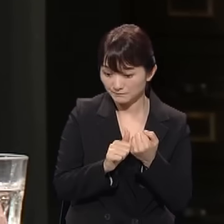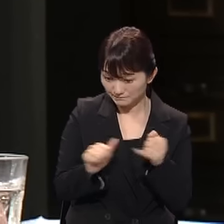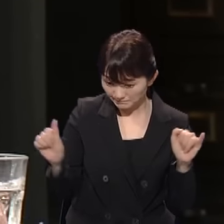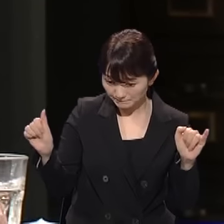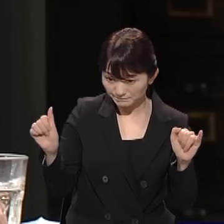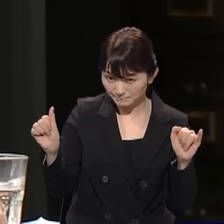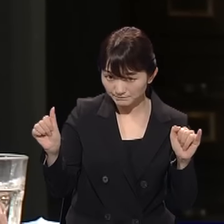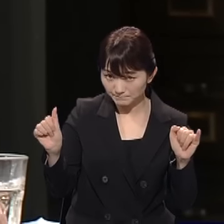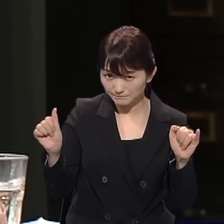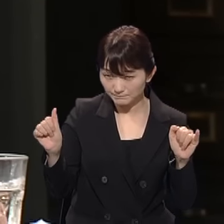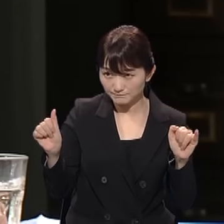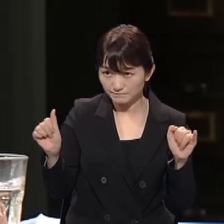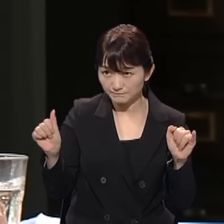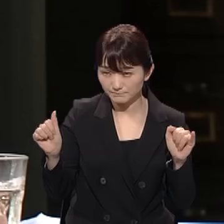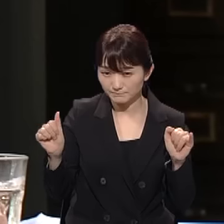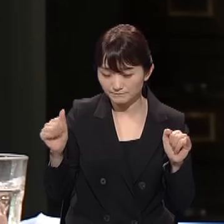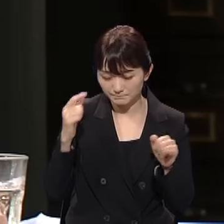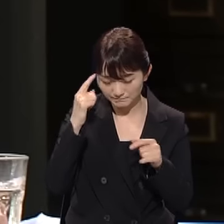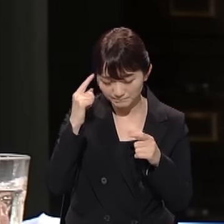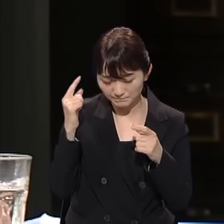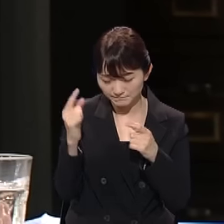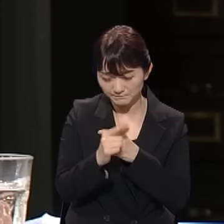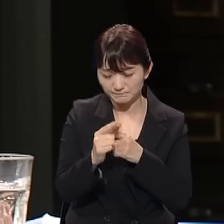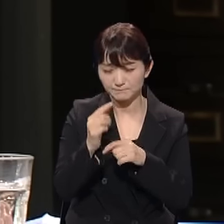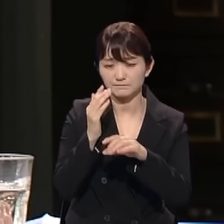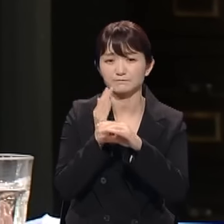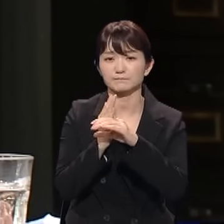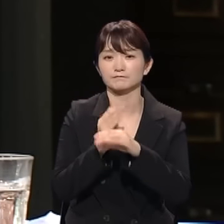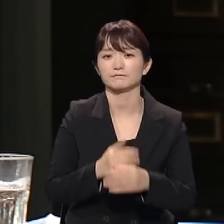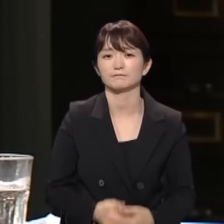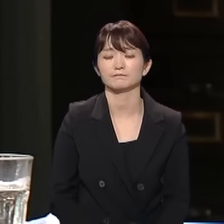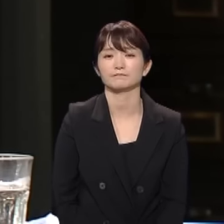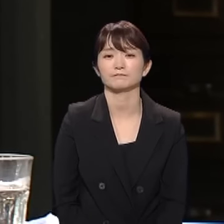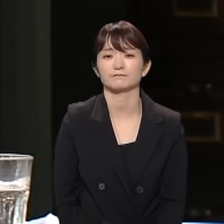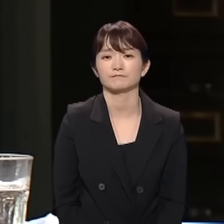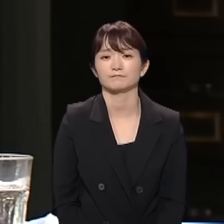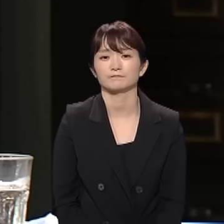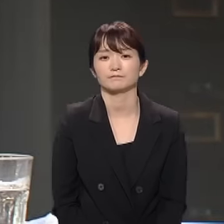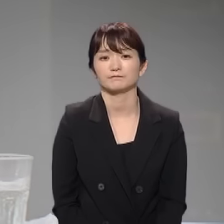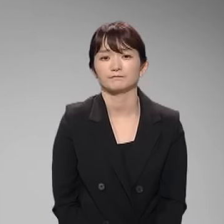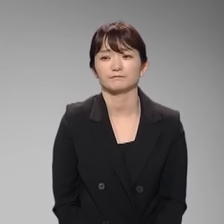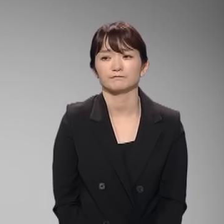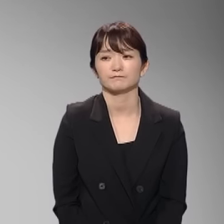지금 진지하게 고민하고 있다고 합니다. 잠깐 얘기 들어보시죠.